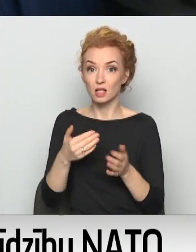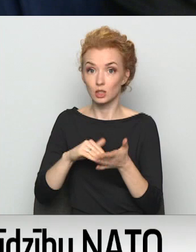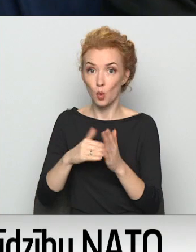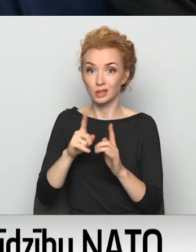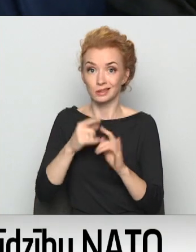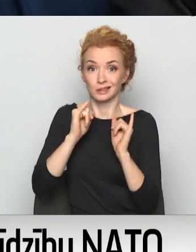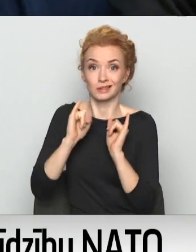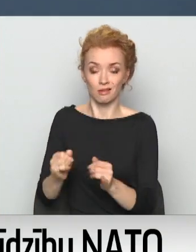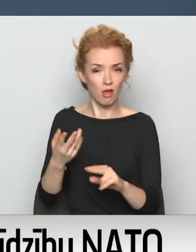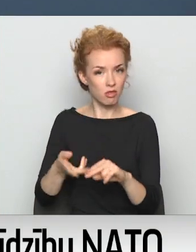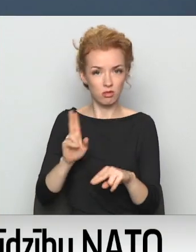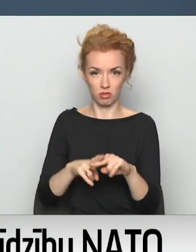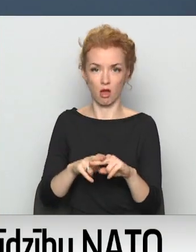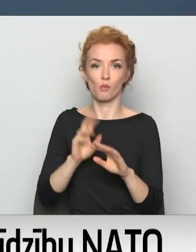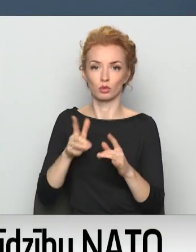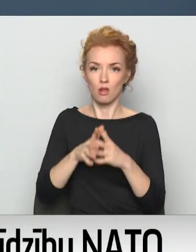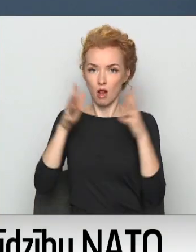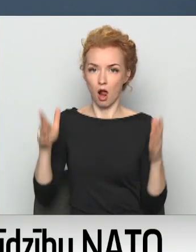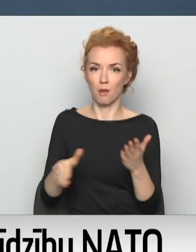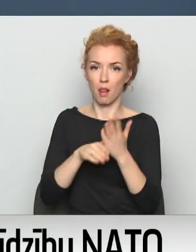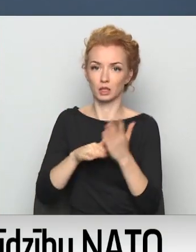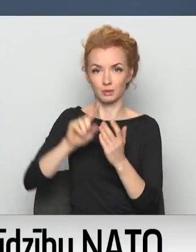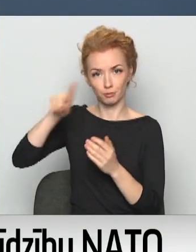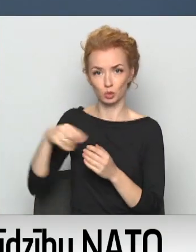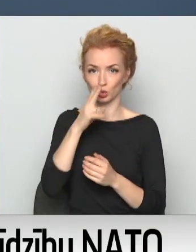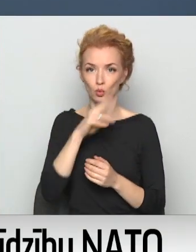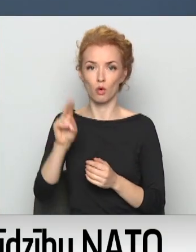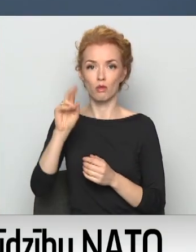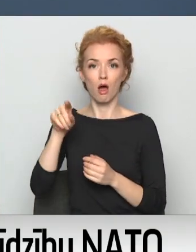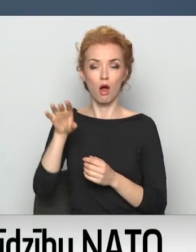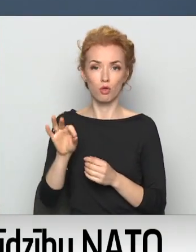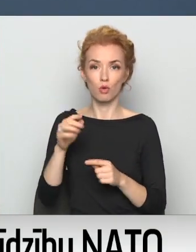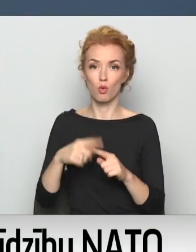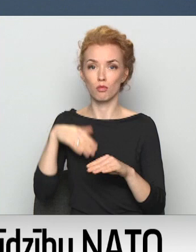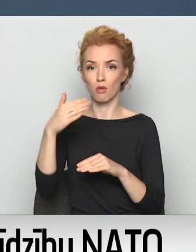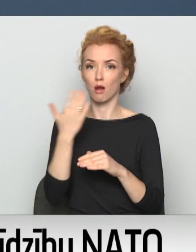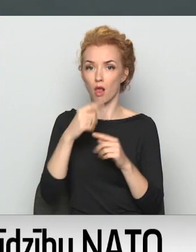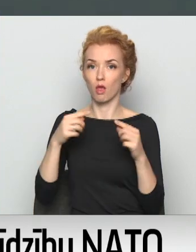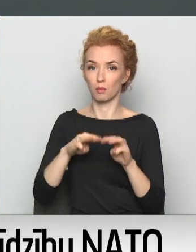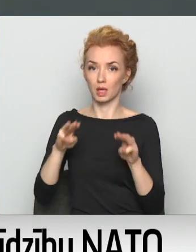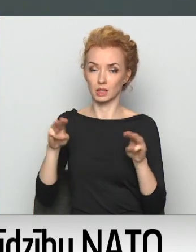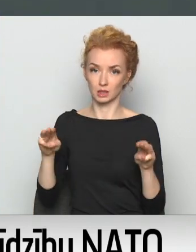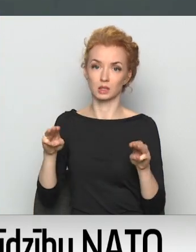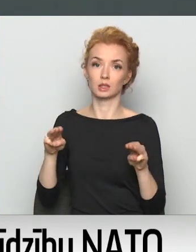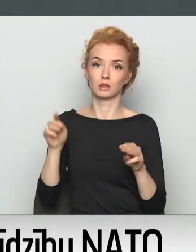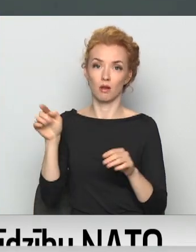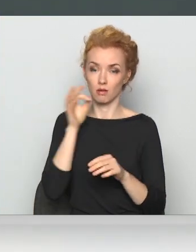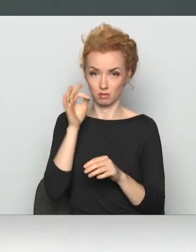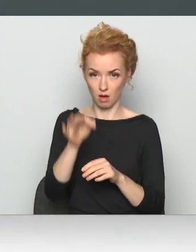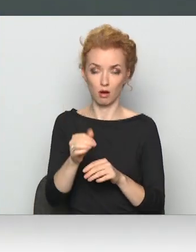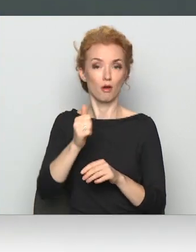sāsināsies, neizslēdz prasīt lielāku palīdzību NATO, norāda Latvijas ārlietu ministrs Edgars Rinkevičs. Mēs, protams, paturam